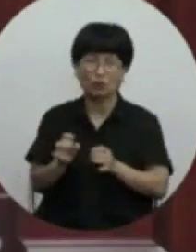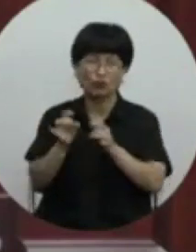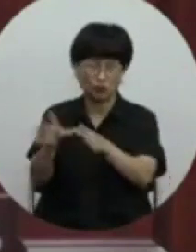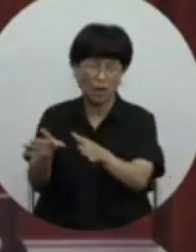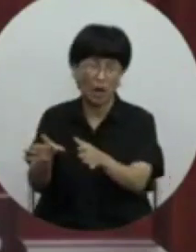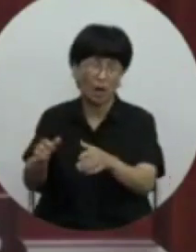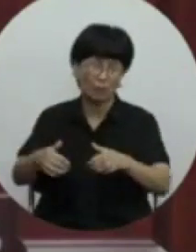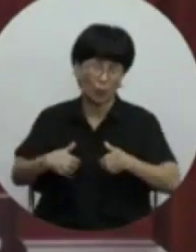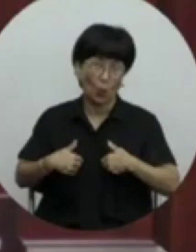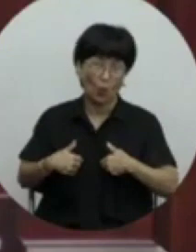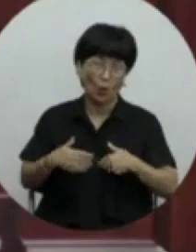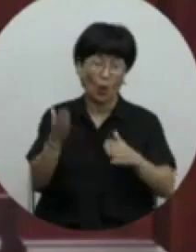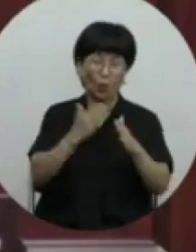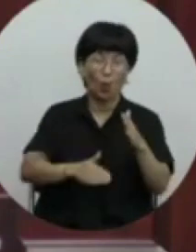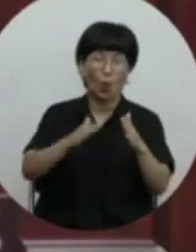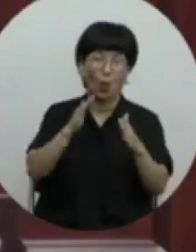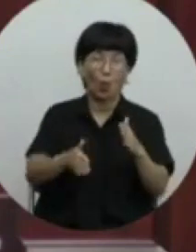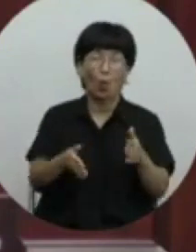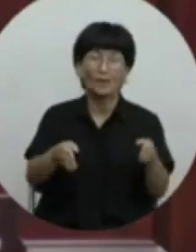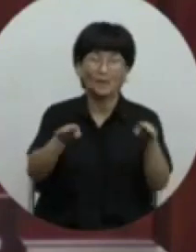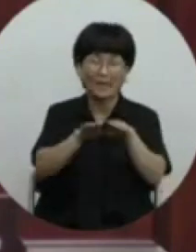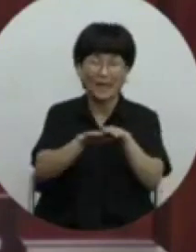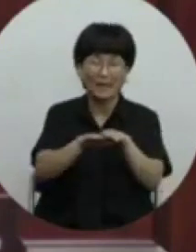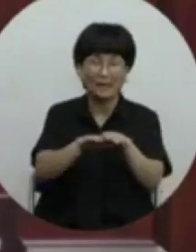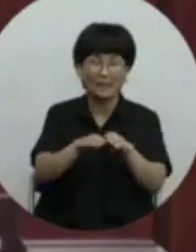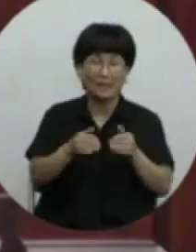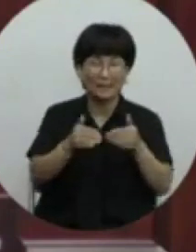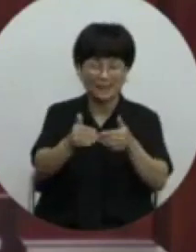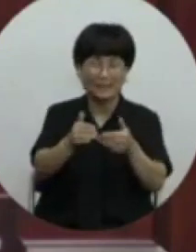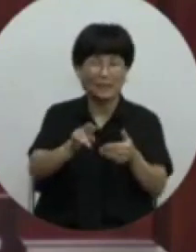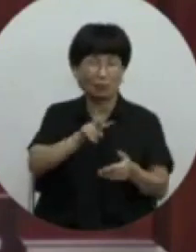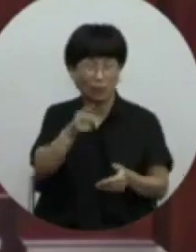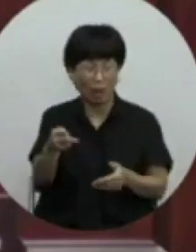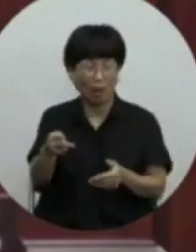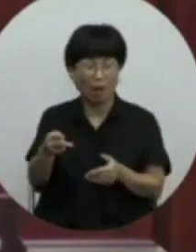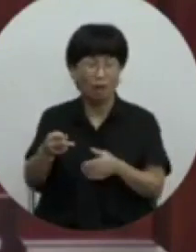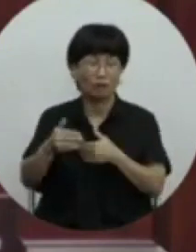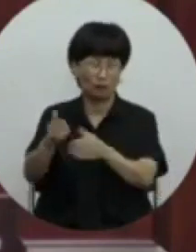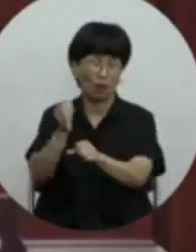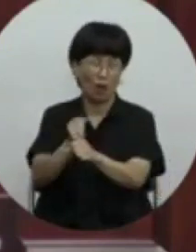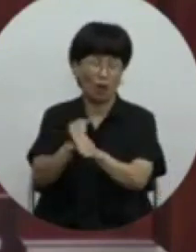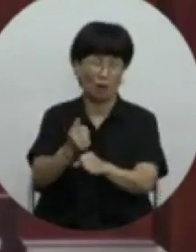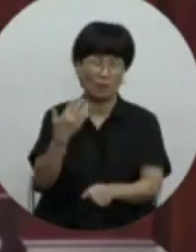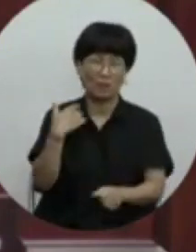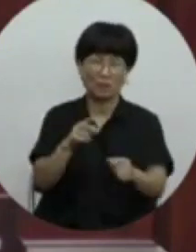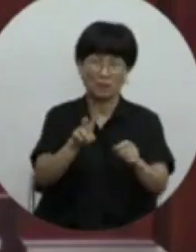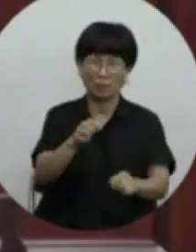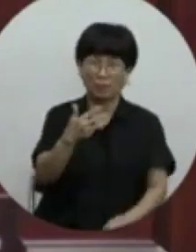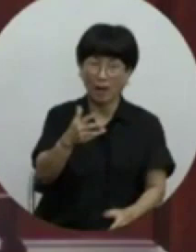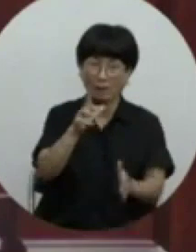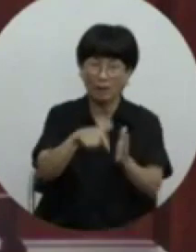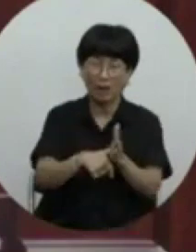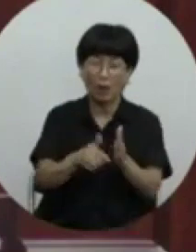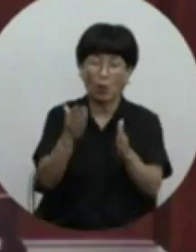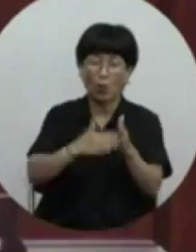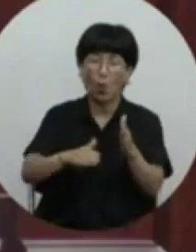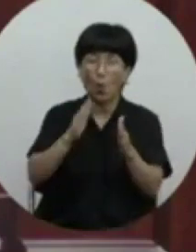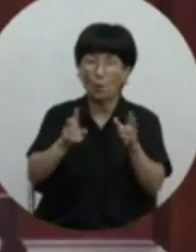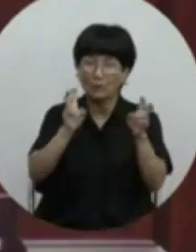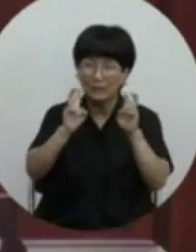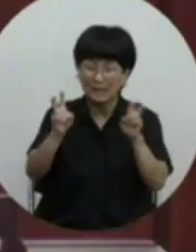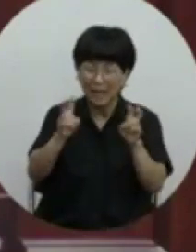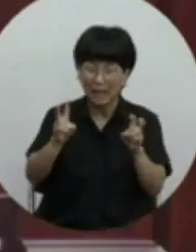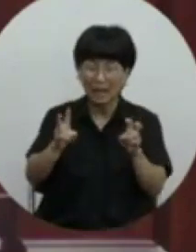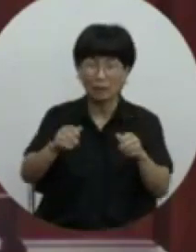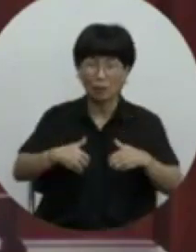필요하다며 공단의 공사 전환을 추진해 왔습니다. 지난 2월 28일 공사 전환의 필요성과 타당성